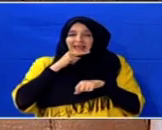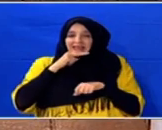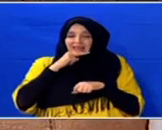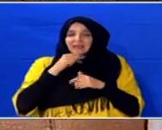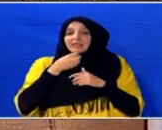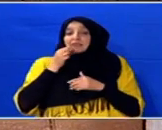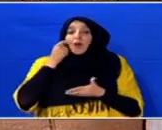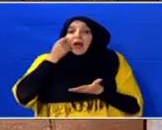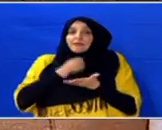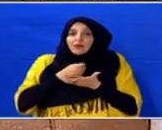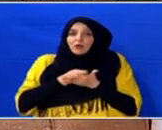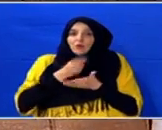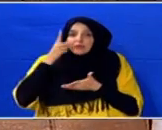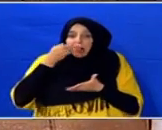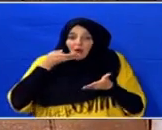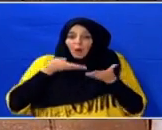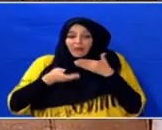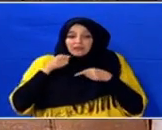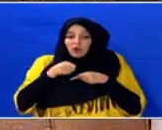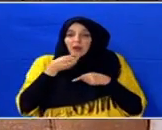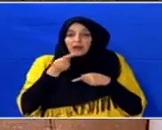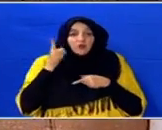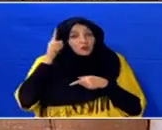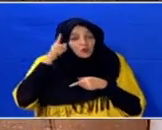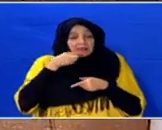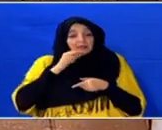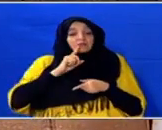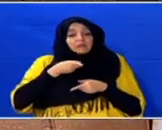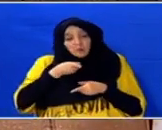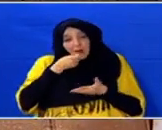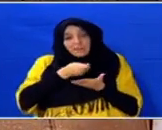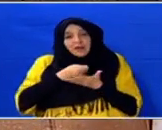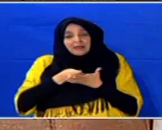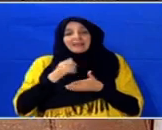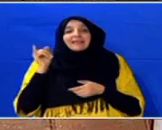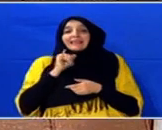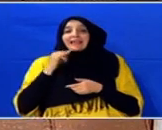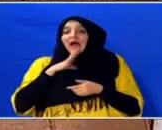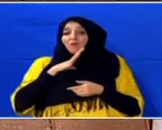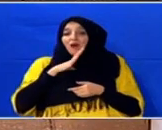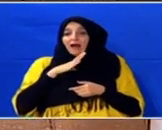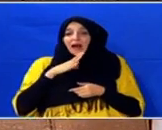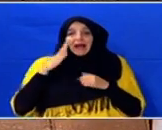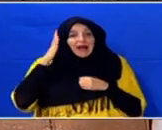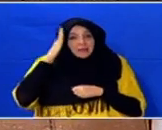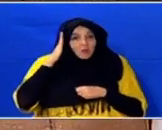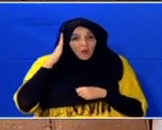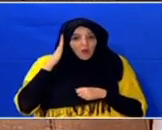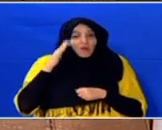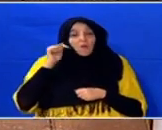وأنفقوا مما جعلكم مستخلفين فيه. والذي يقتني حيوانا